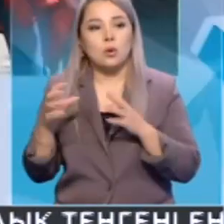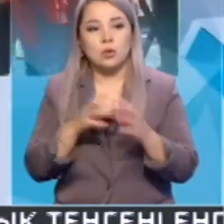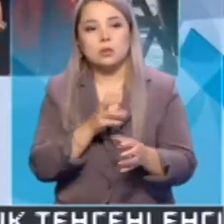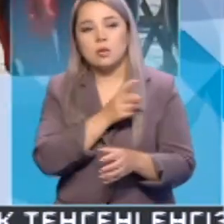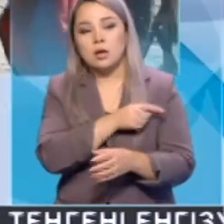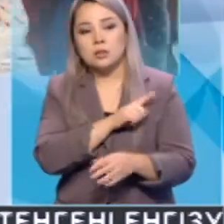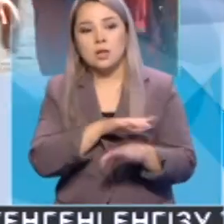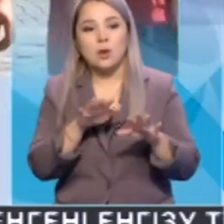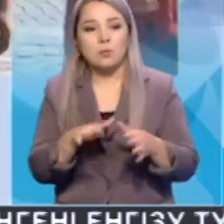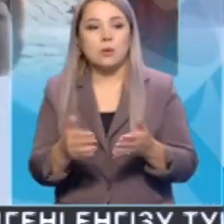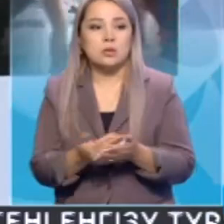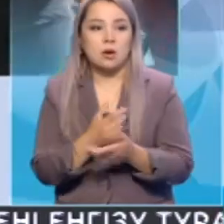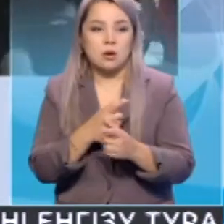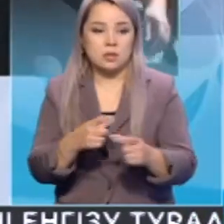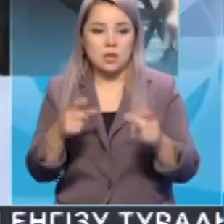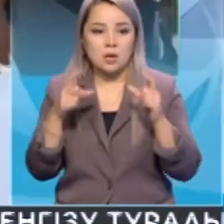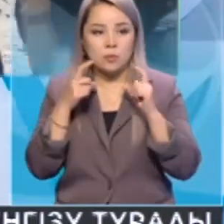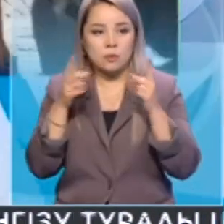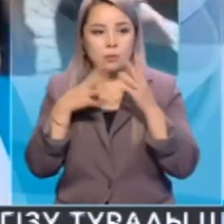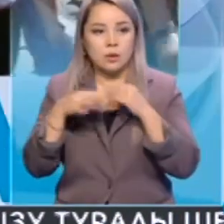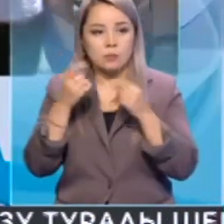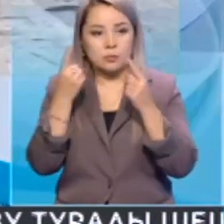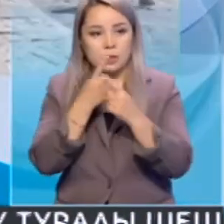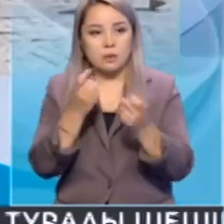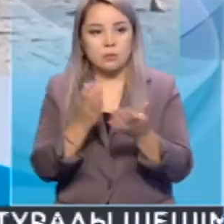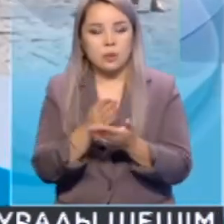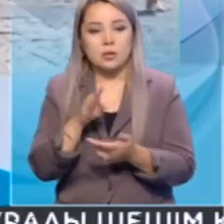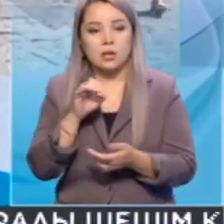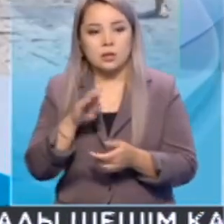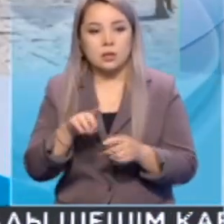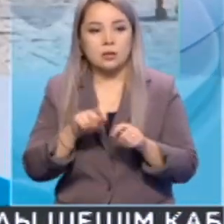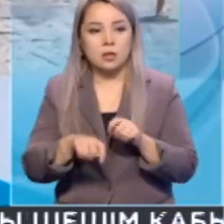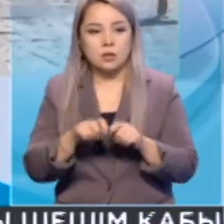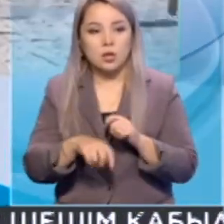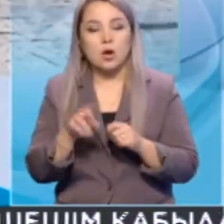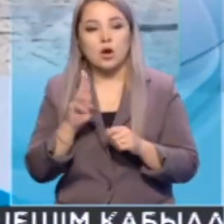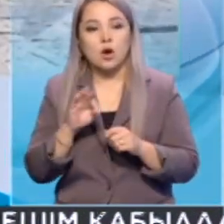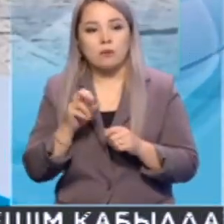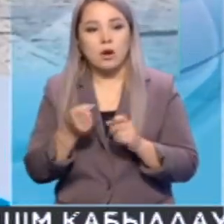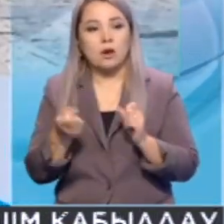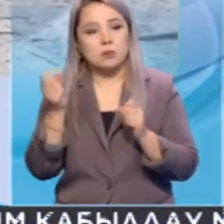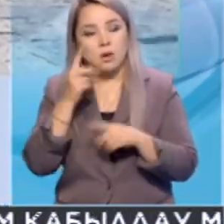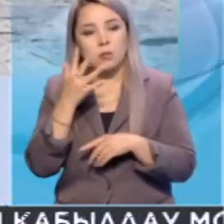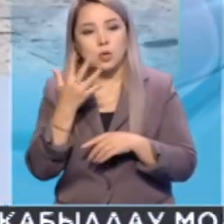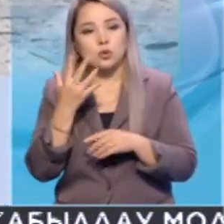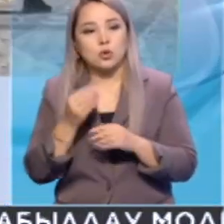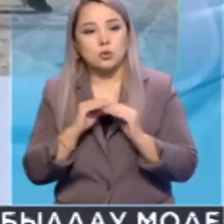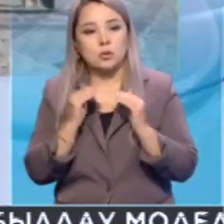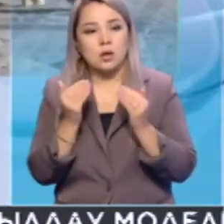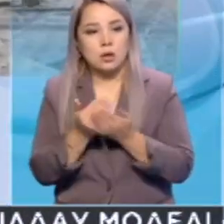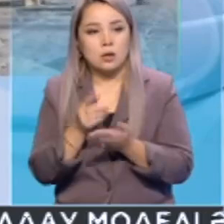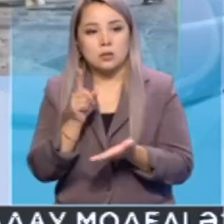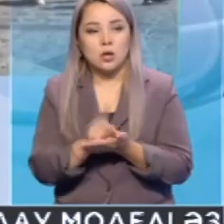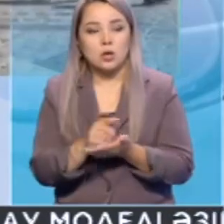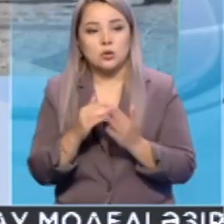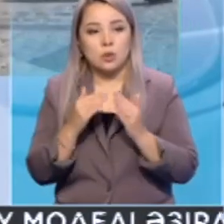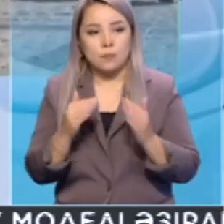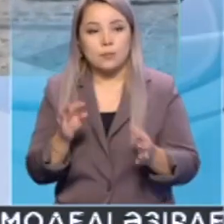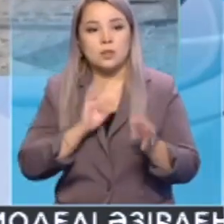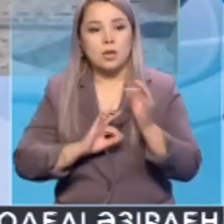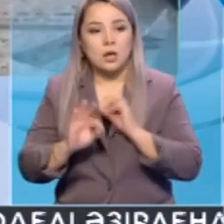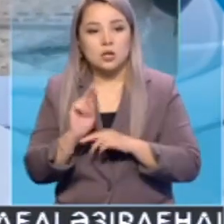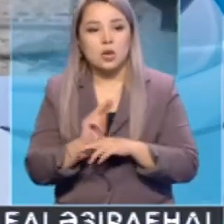ауруханаларда тұрғындарға қайтадан маска кию міндеттелді. Тест тапсырып COVID анықталған азаматтар 5 күн оқшаулануы тиіс. Дәрі-дәрмек